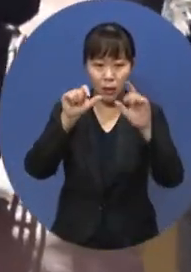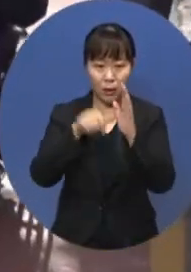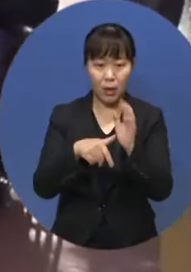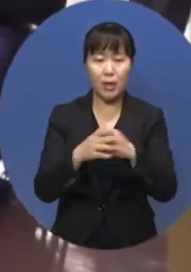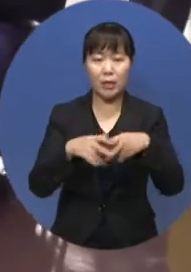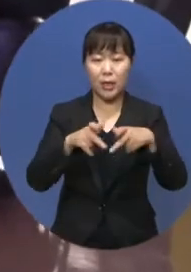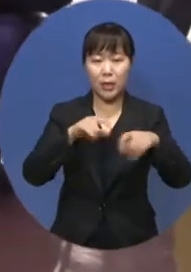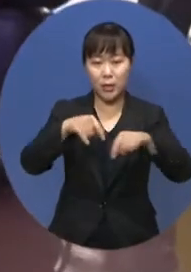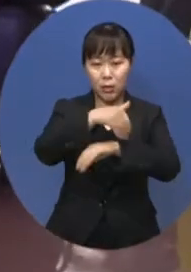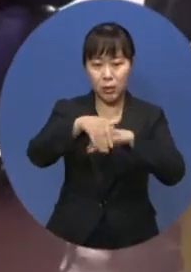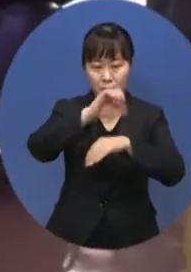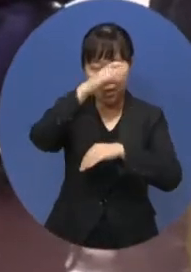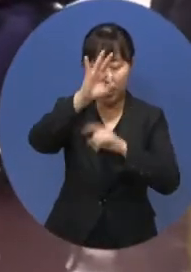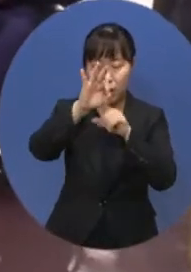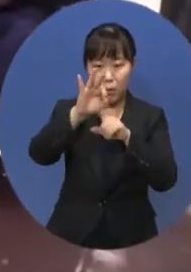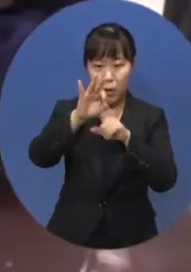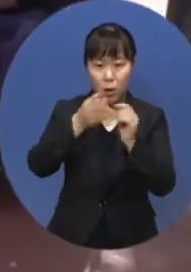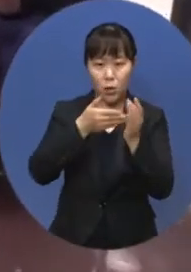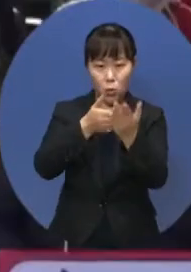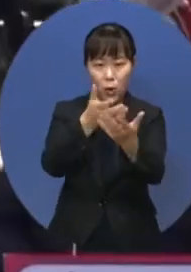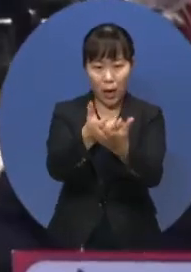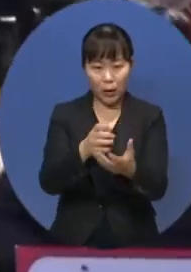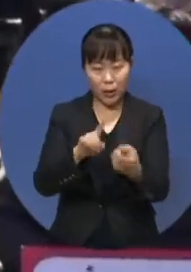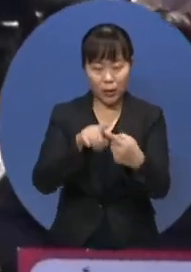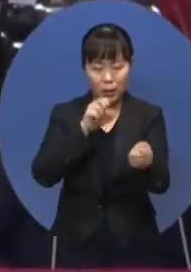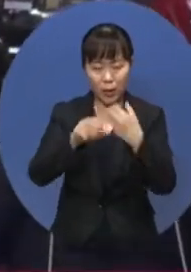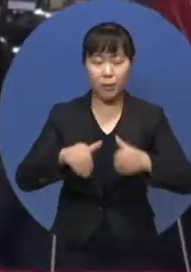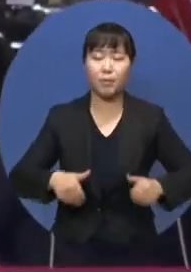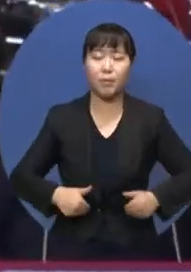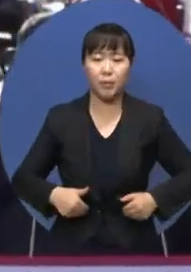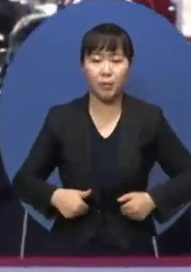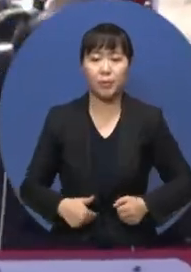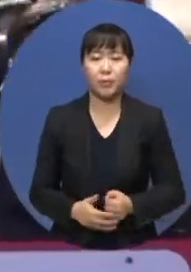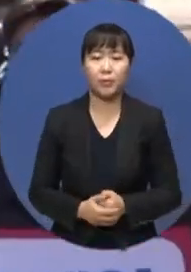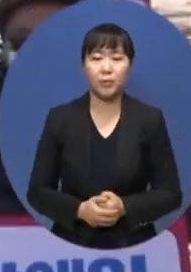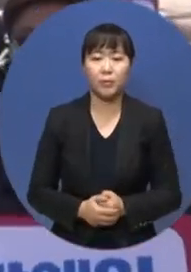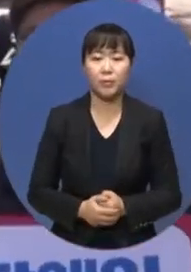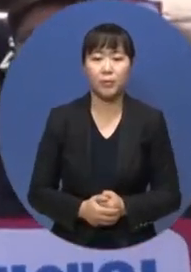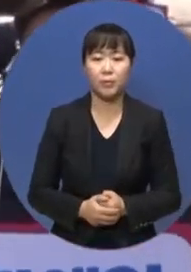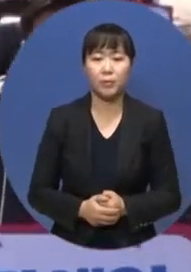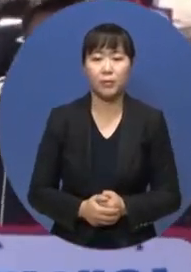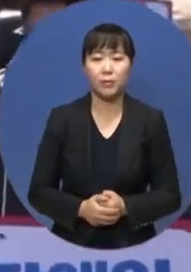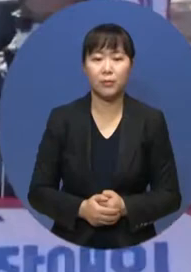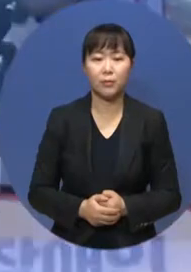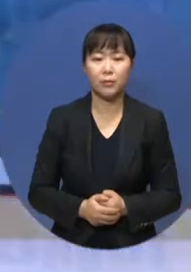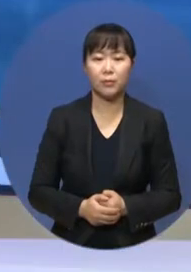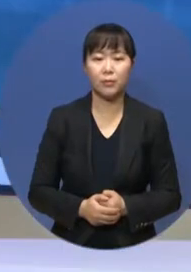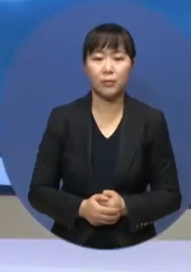정책 예산 요구안에 응답해야 할 것입니다. 복지TV 뉴스 서정영입니다.